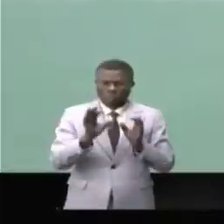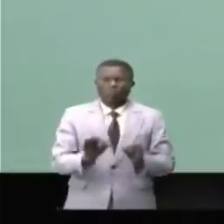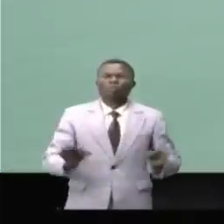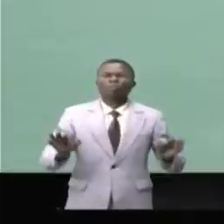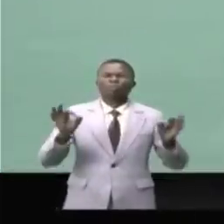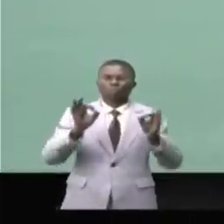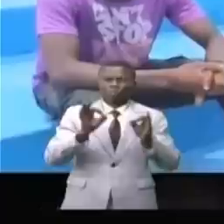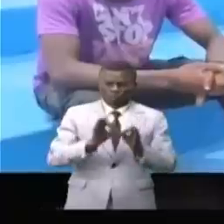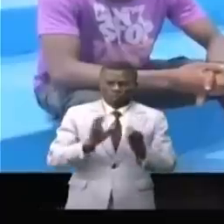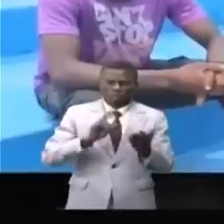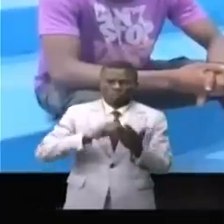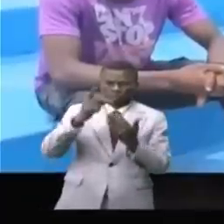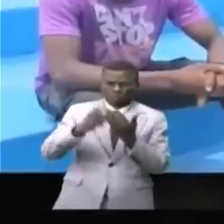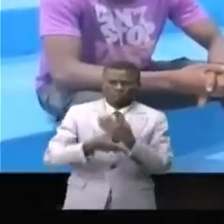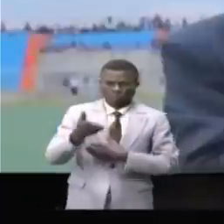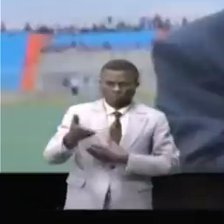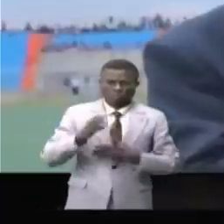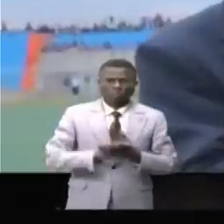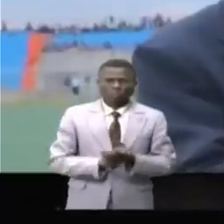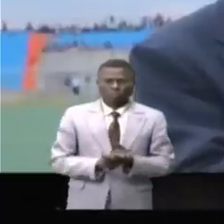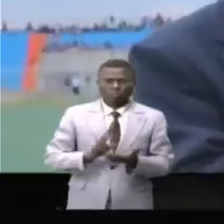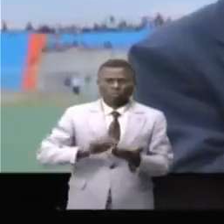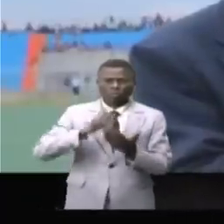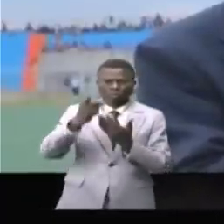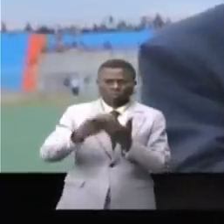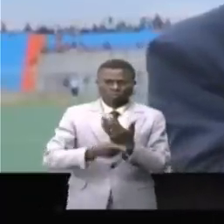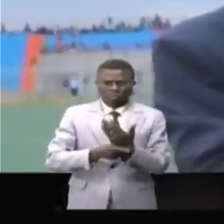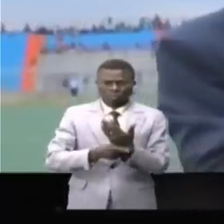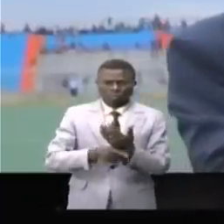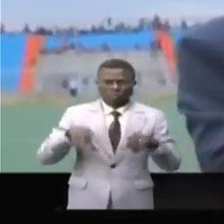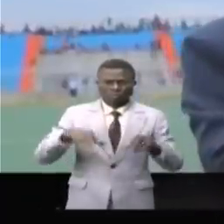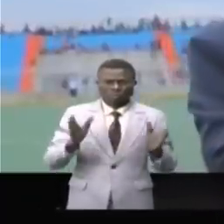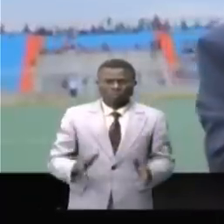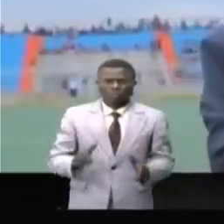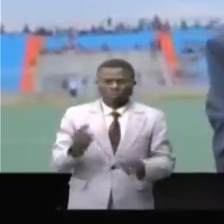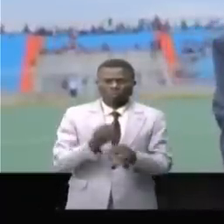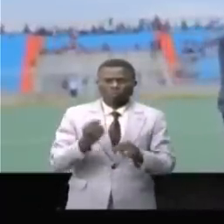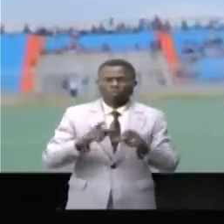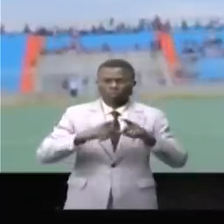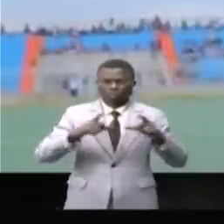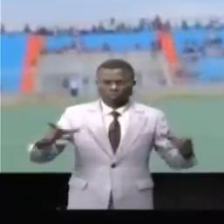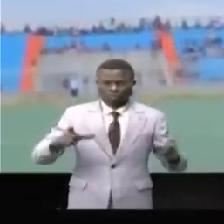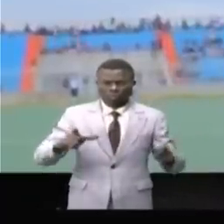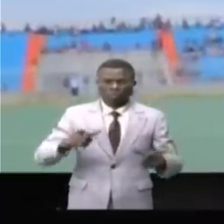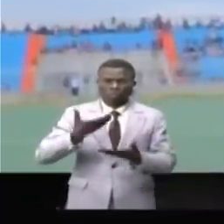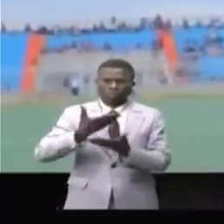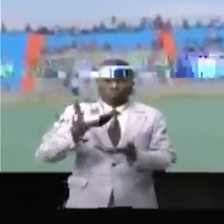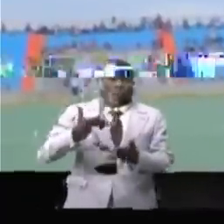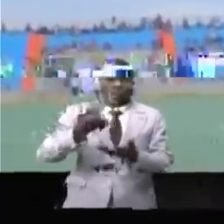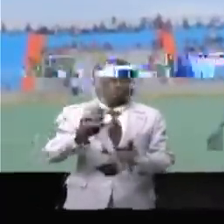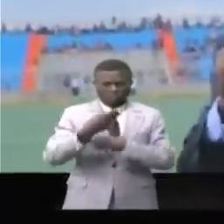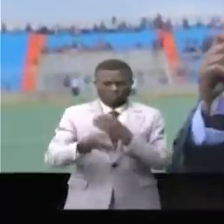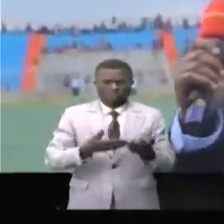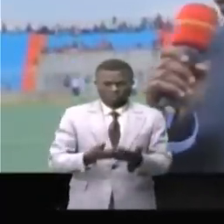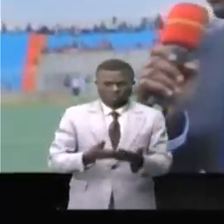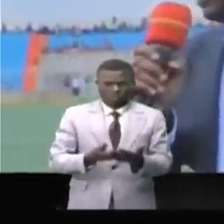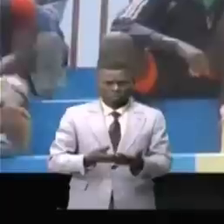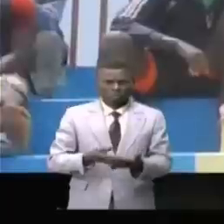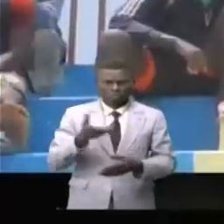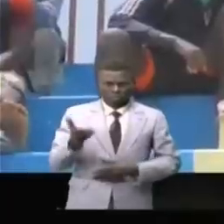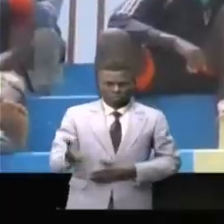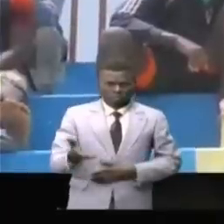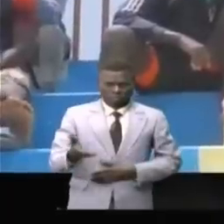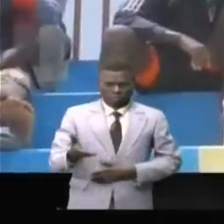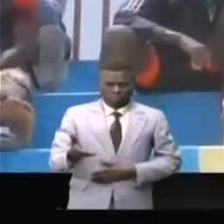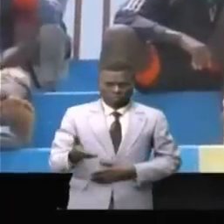pertinence de ce projet. L'agence des Congolais des grands travaux, nous avons fait la première phase de ce stade